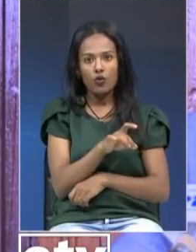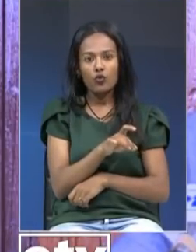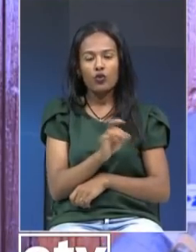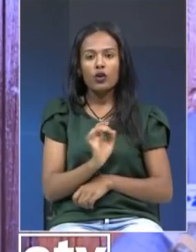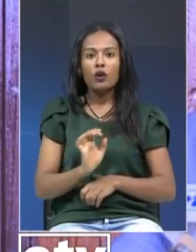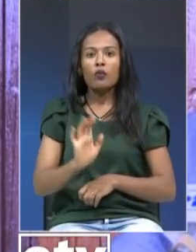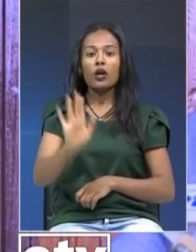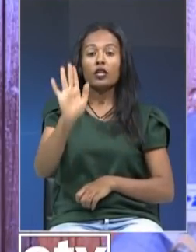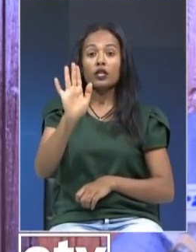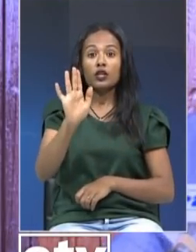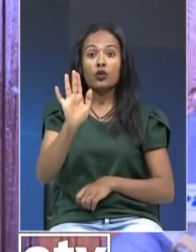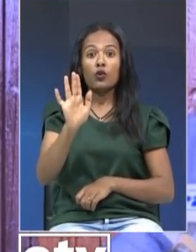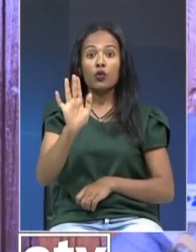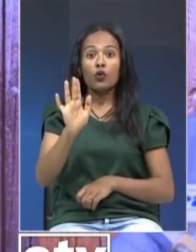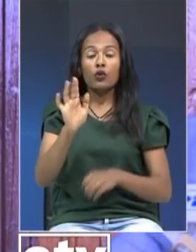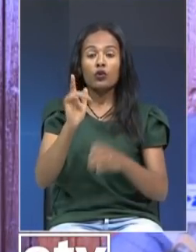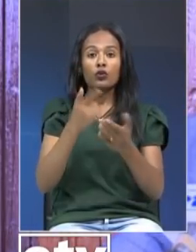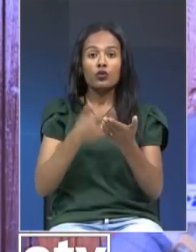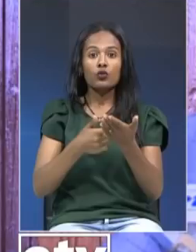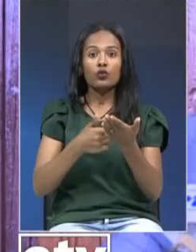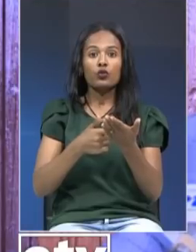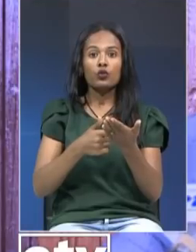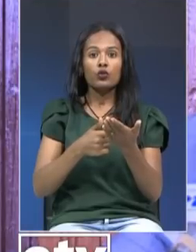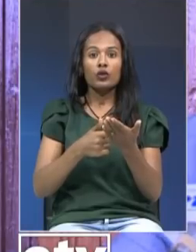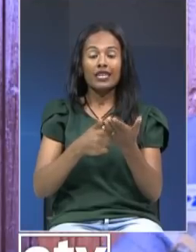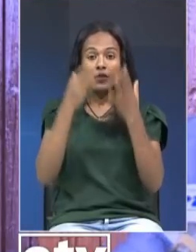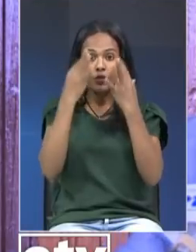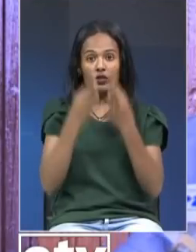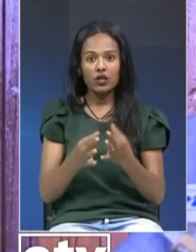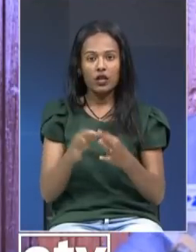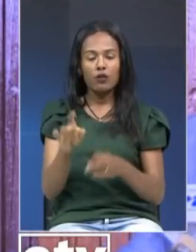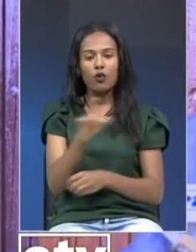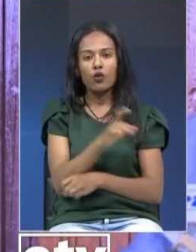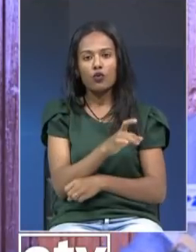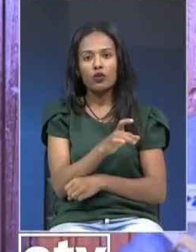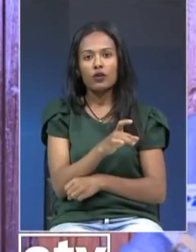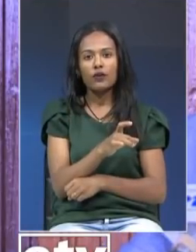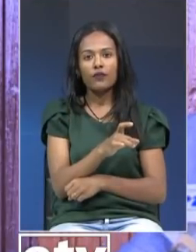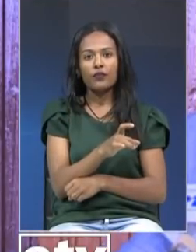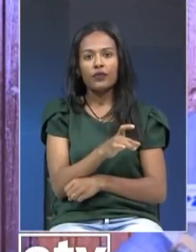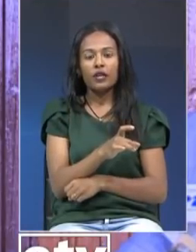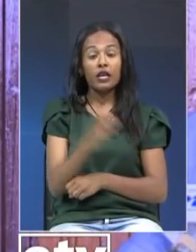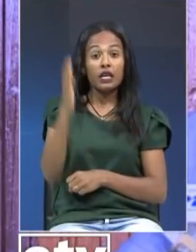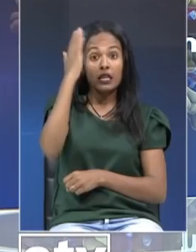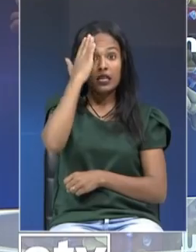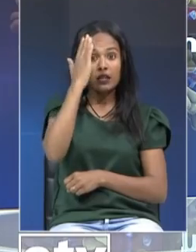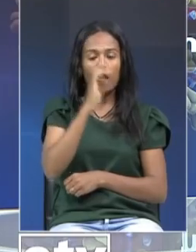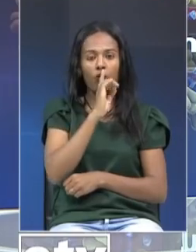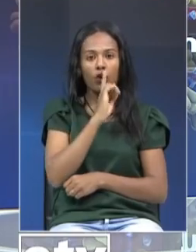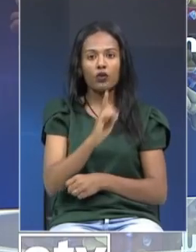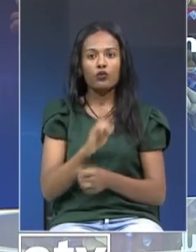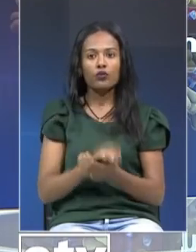ራሳቸውን እየጠበቁ አገልግሎት መስጠታቸው እንዲቀጥሉ የተወሰነ መሆኑን እንዲታወቅ ነው።